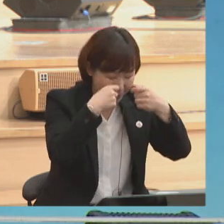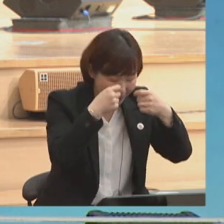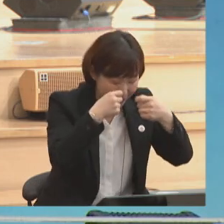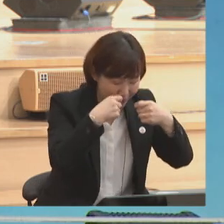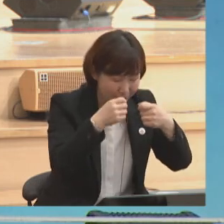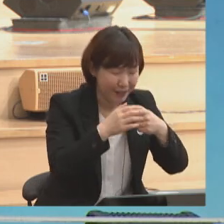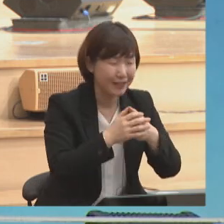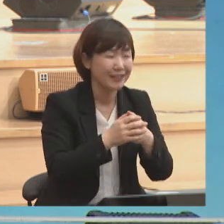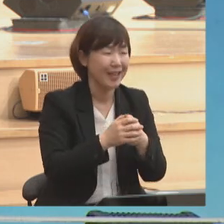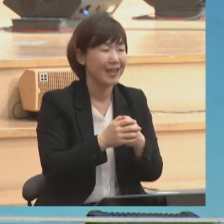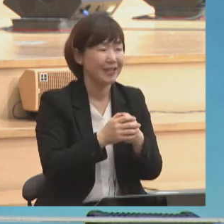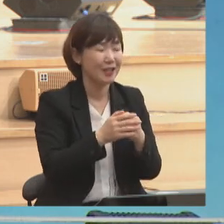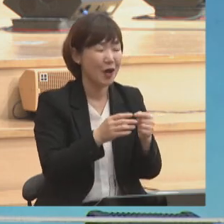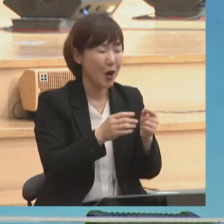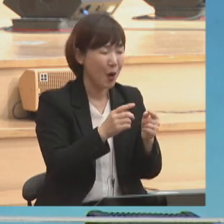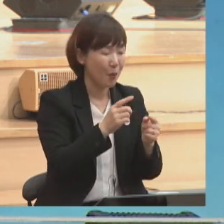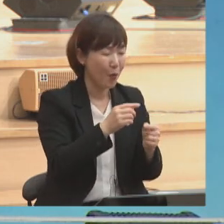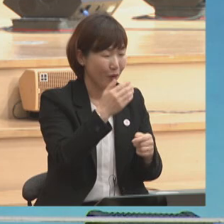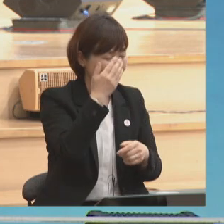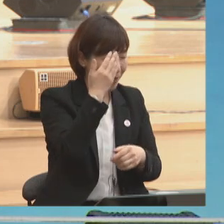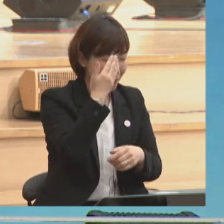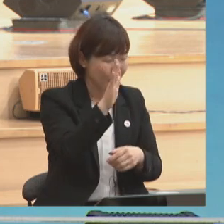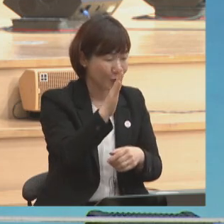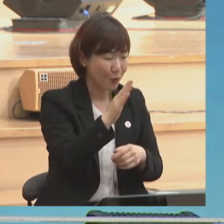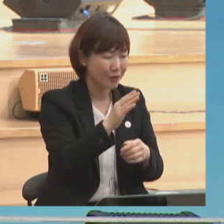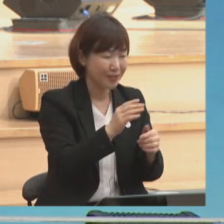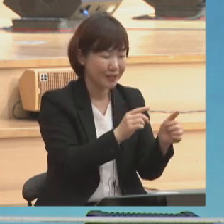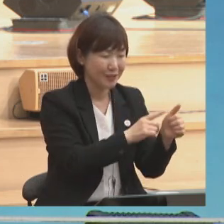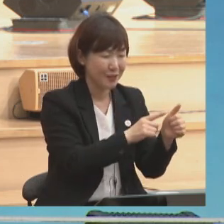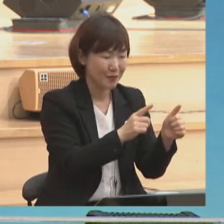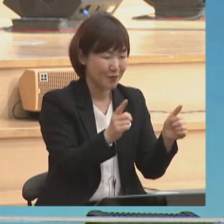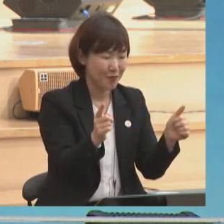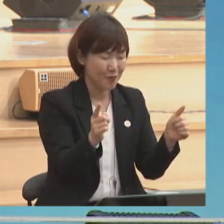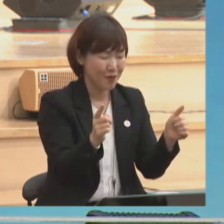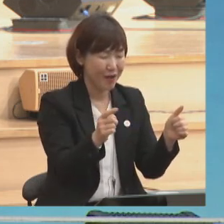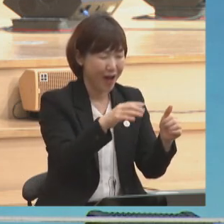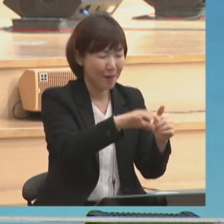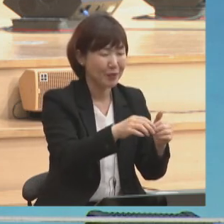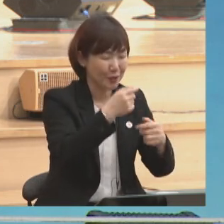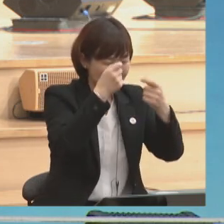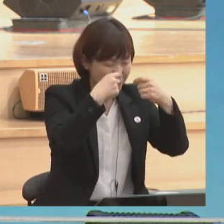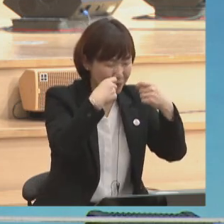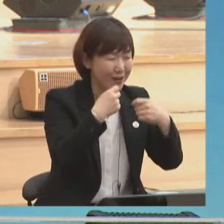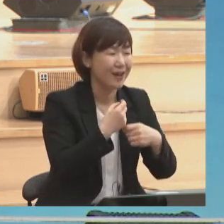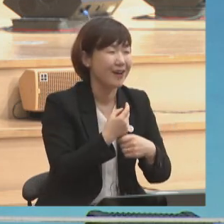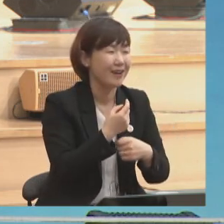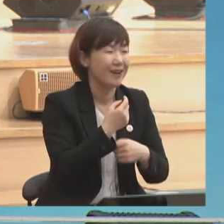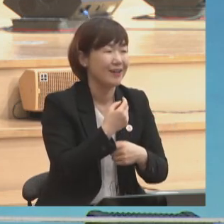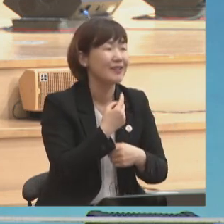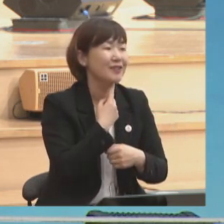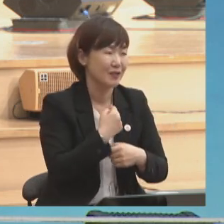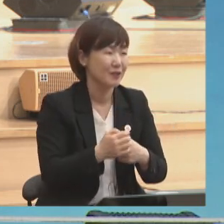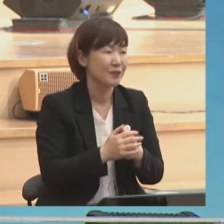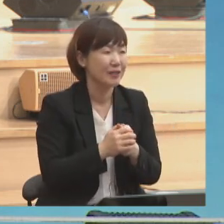낯선 새가족 집사님 앞에서 흘리셨습니다. 사실은 지난밤이 중요합니다.